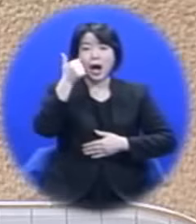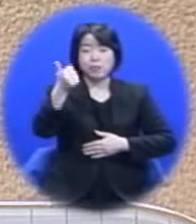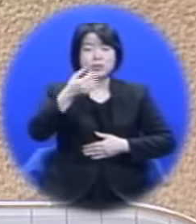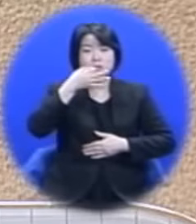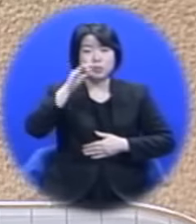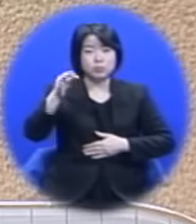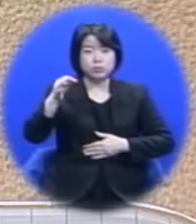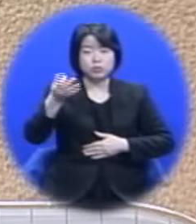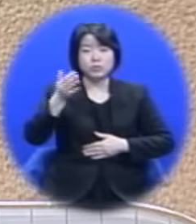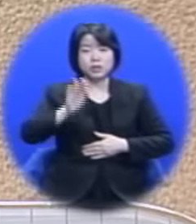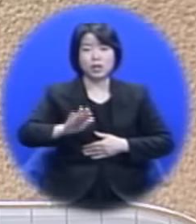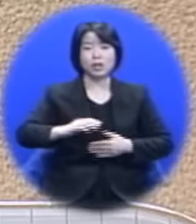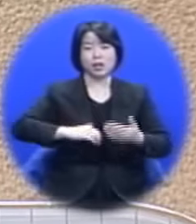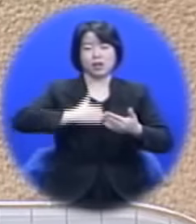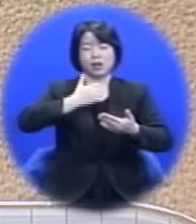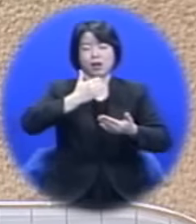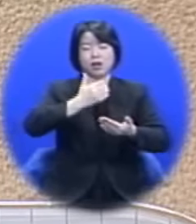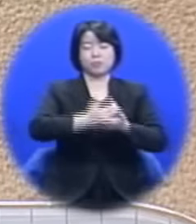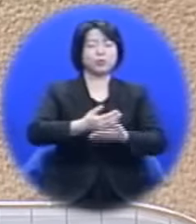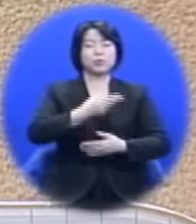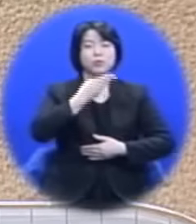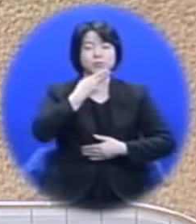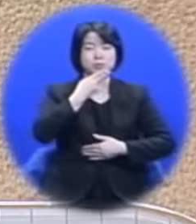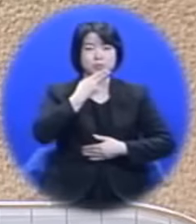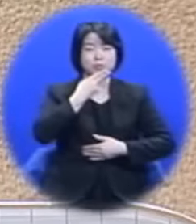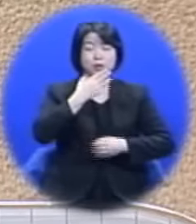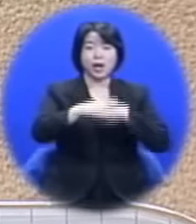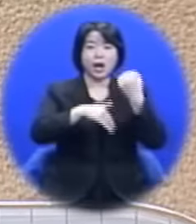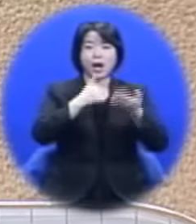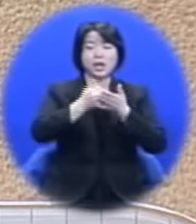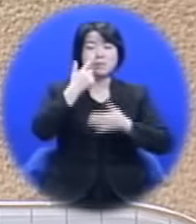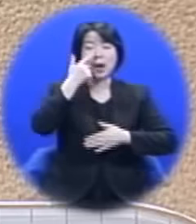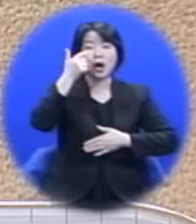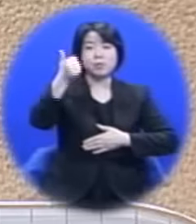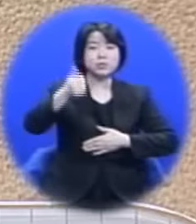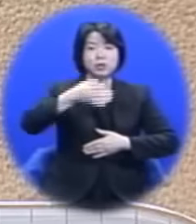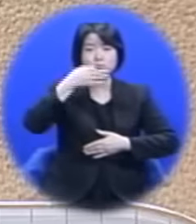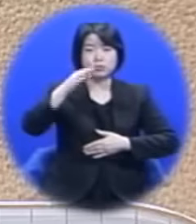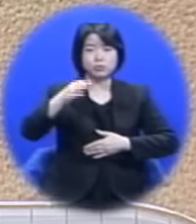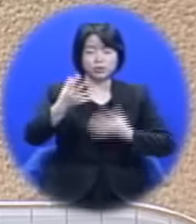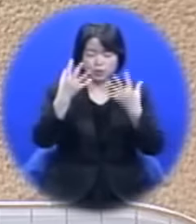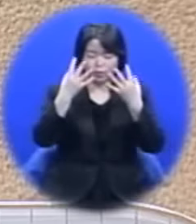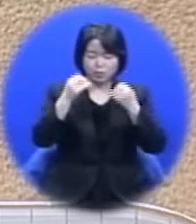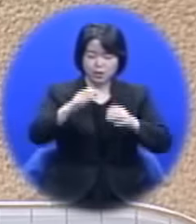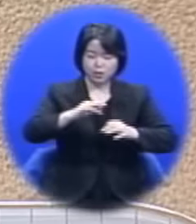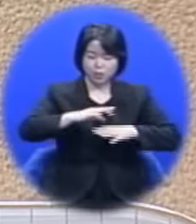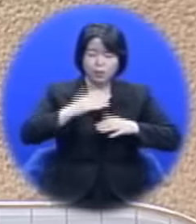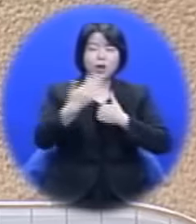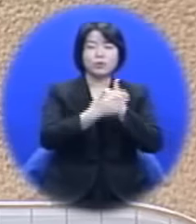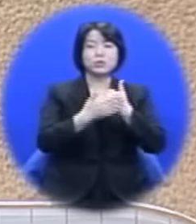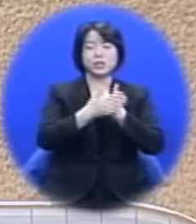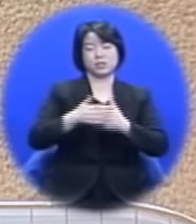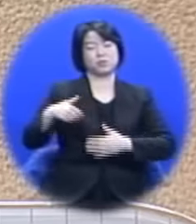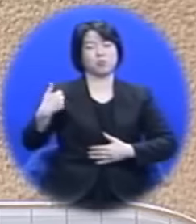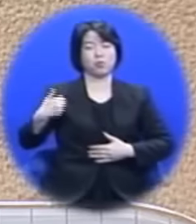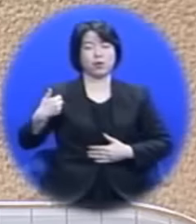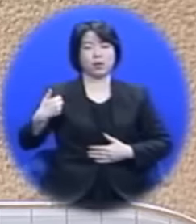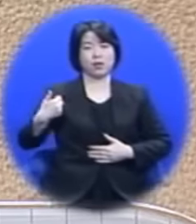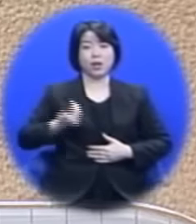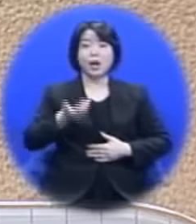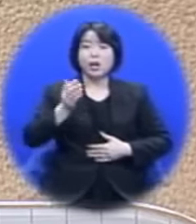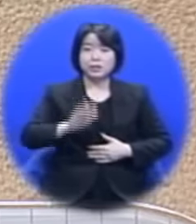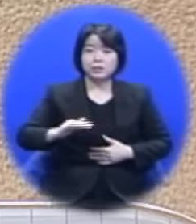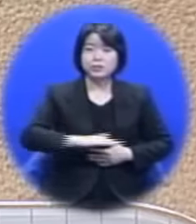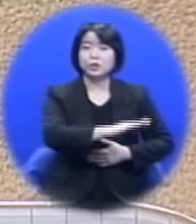없는 거예요 하나님을 아버지라고 부르는 것이 얼마나 놀라운 은혜인지 모 그런데